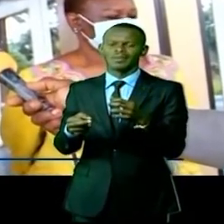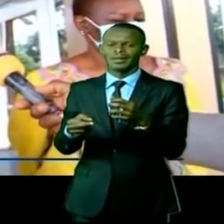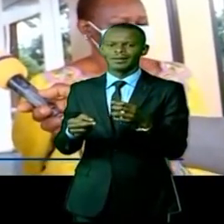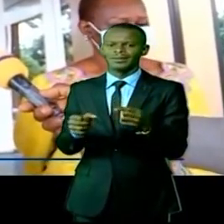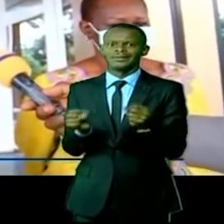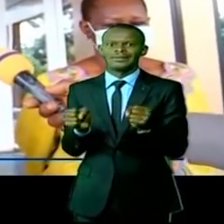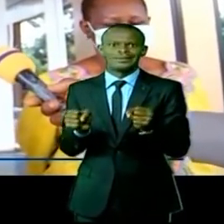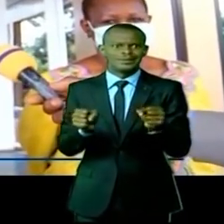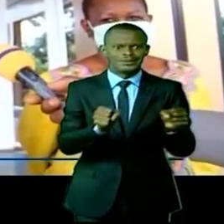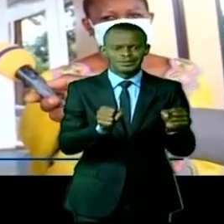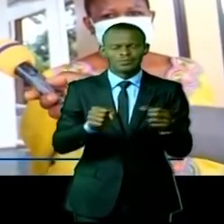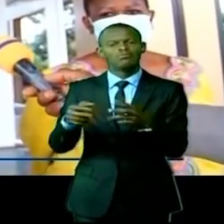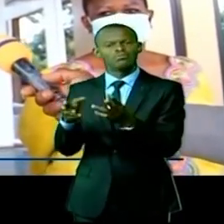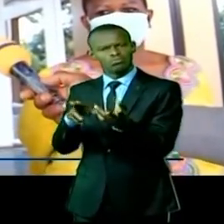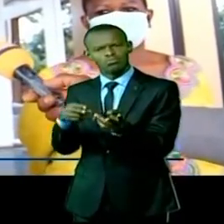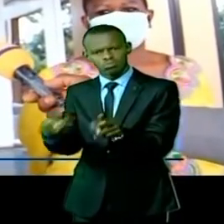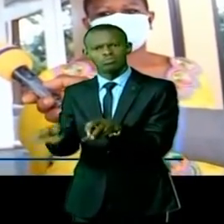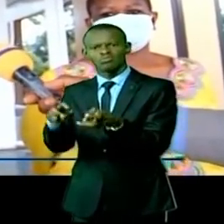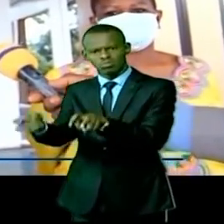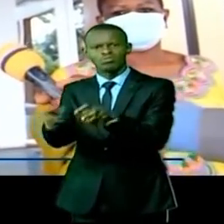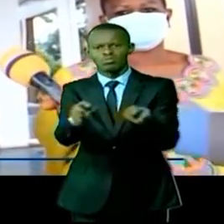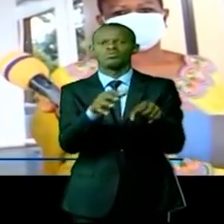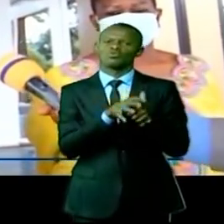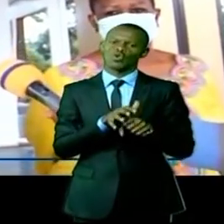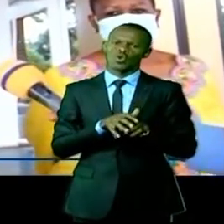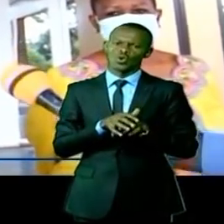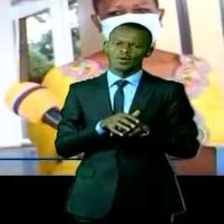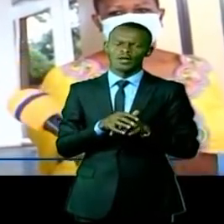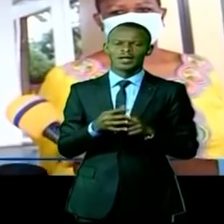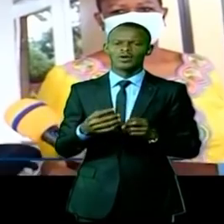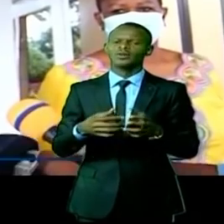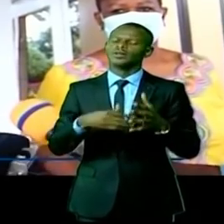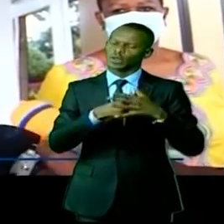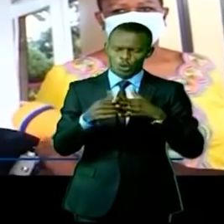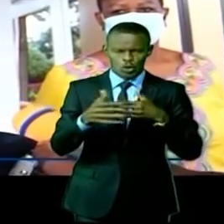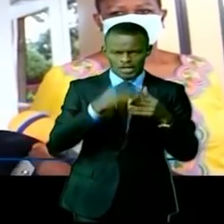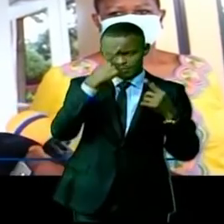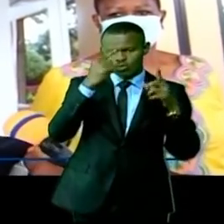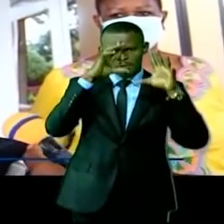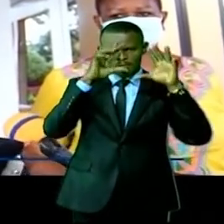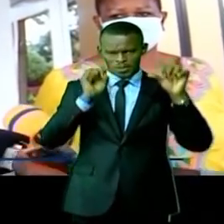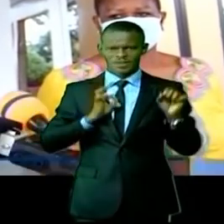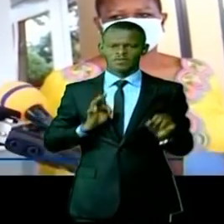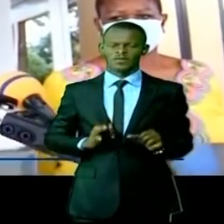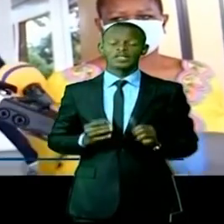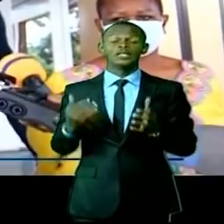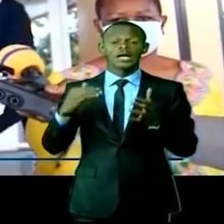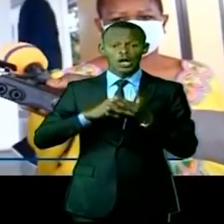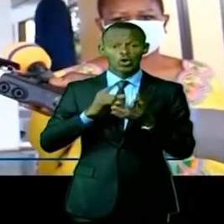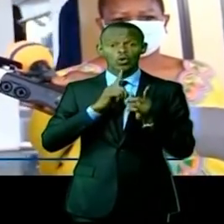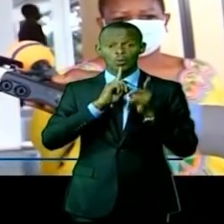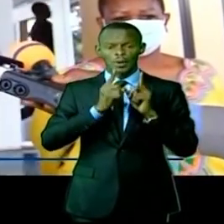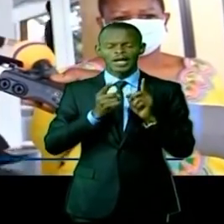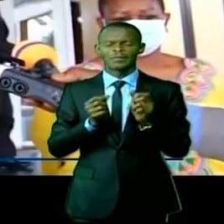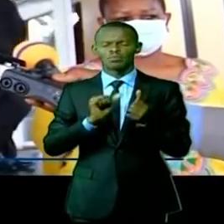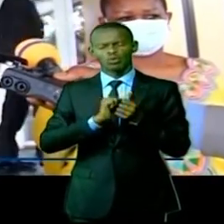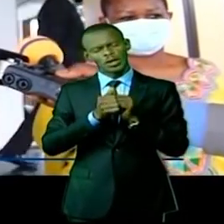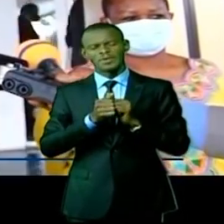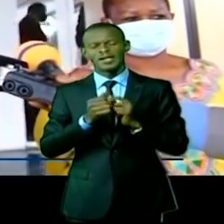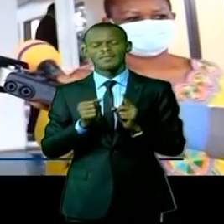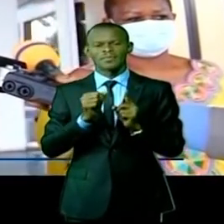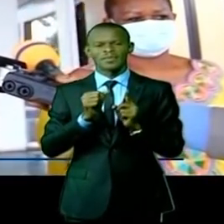avons aussi parlé d'une échéance très importante qui arrivera le 24 février ici à un